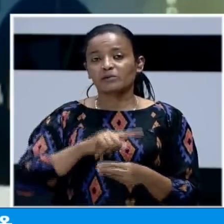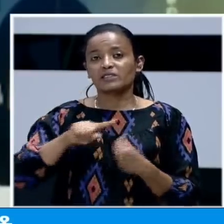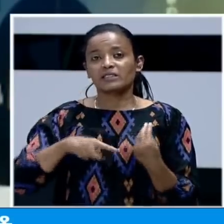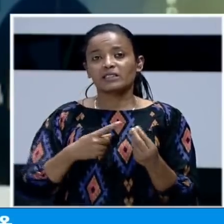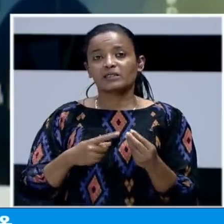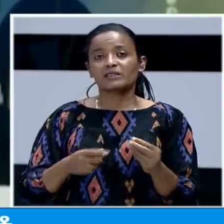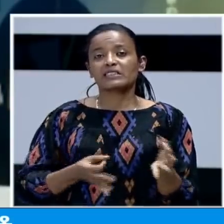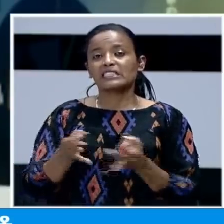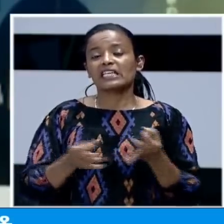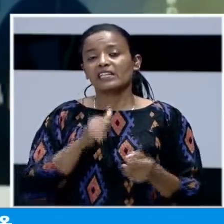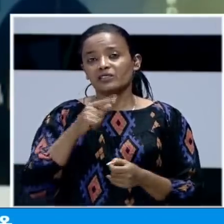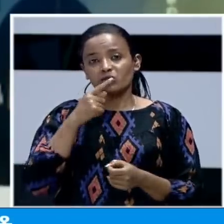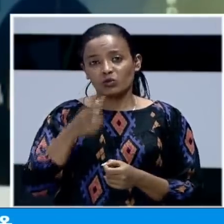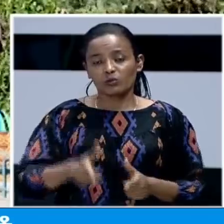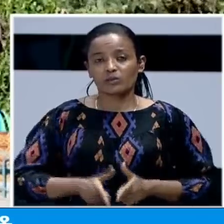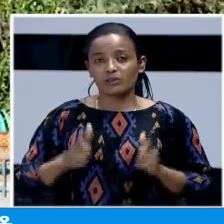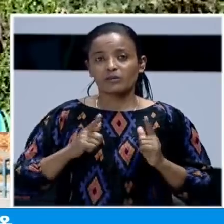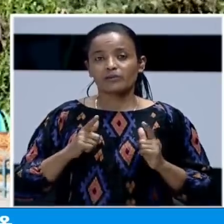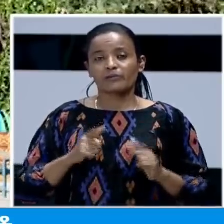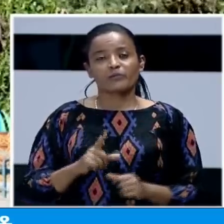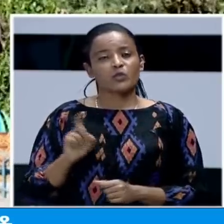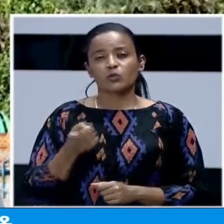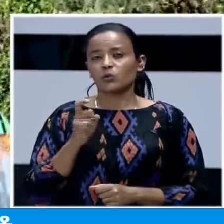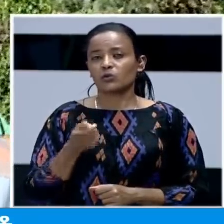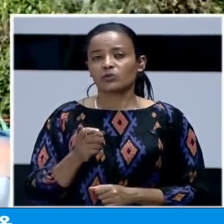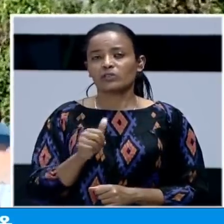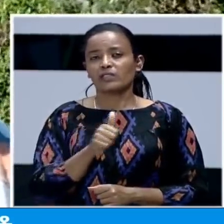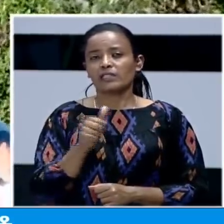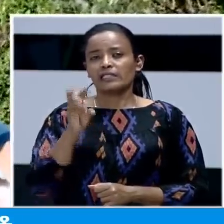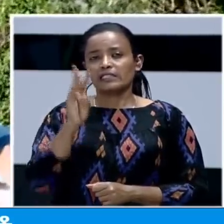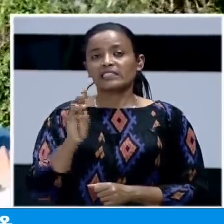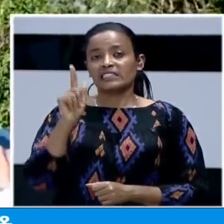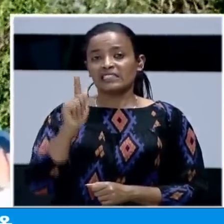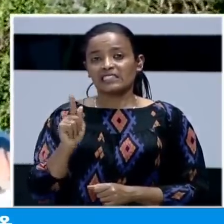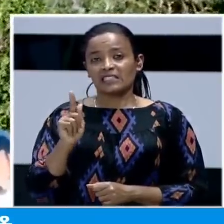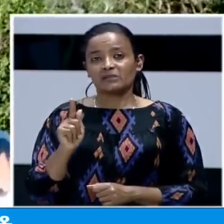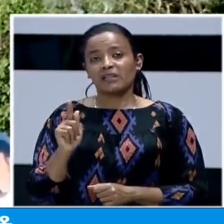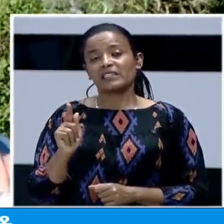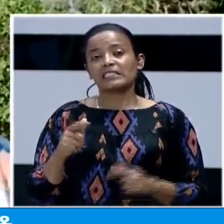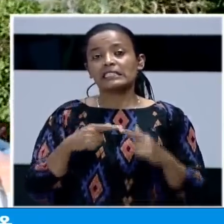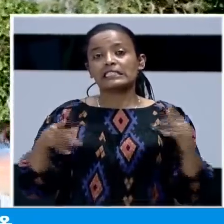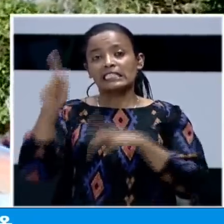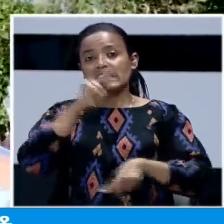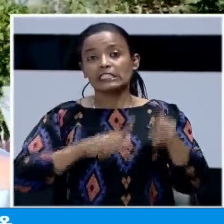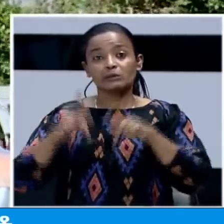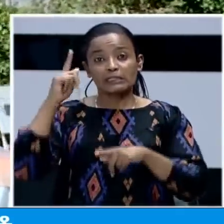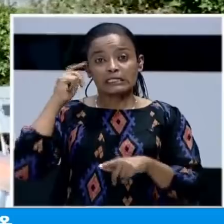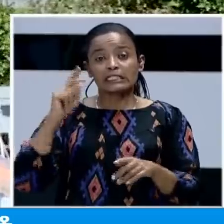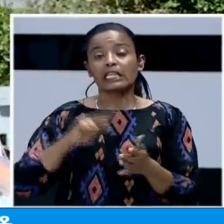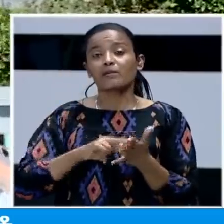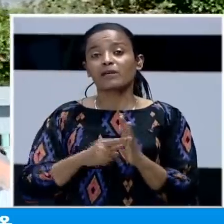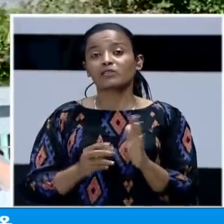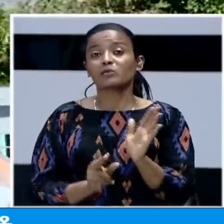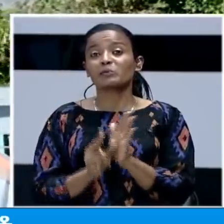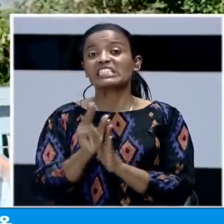حبرسه زي قلس ان يلوم اتوم نبرتين بايزوي إساءات مالت اره هزو تقراي مالتي كما انا اهم المسلني بلاس بلس اقنا مالت